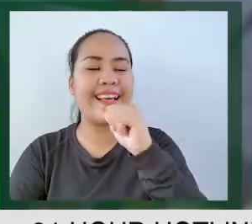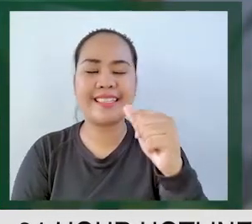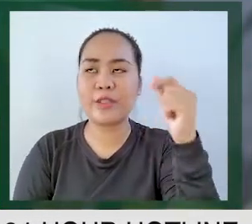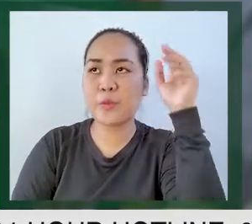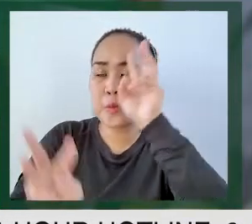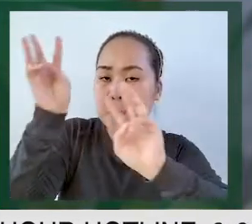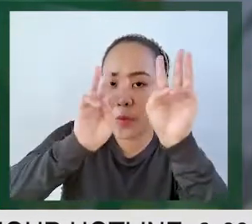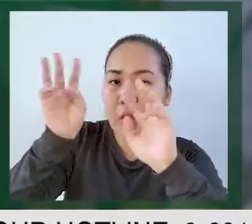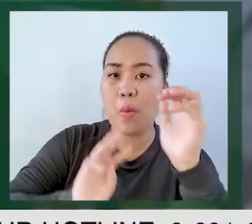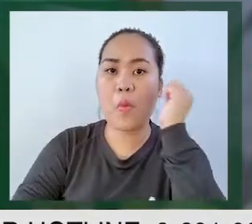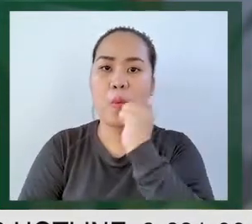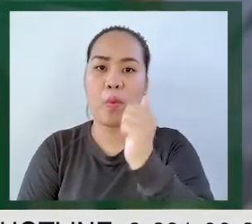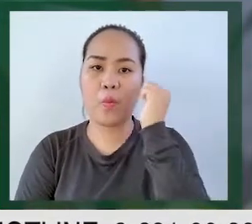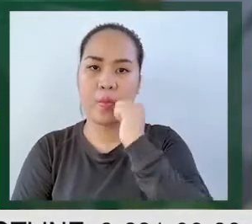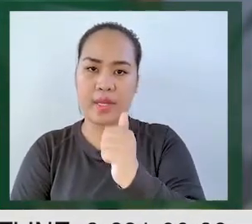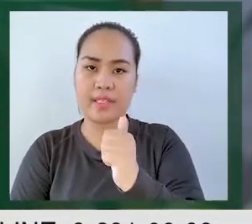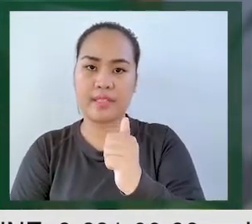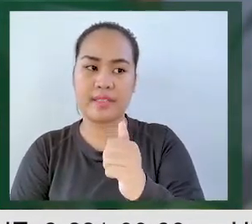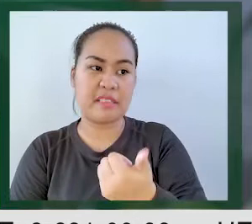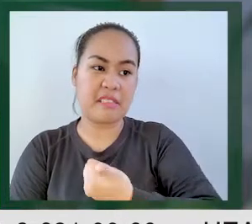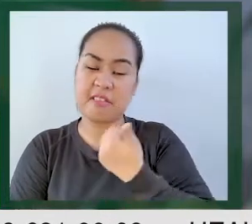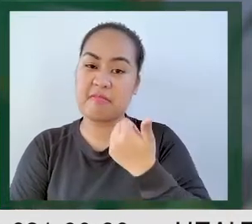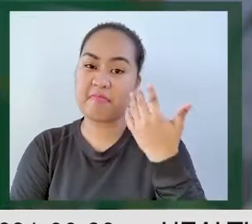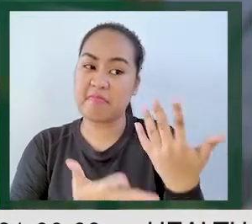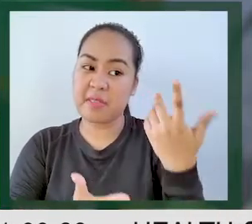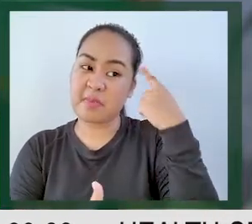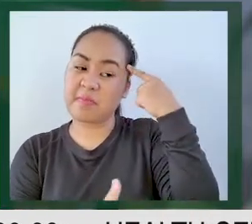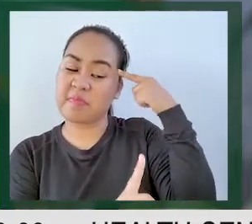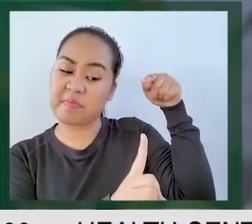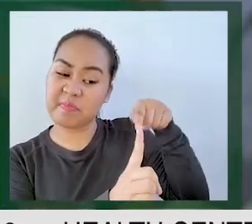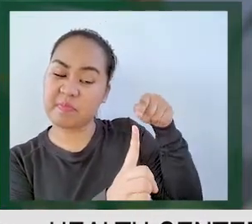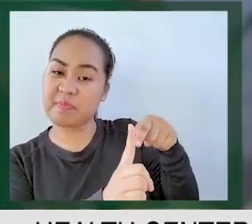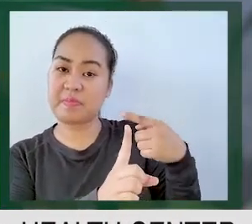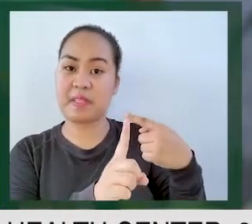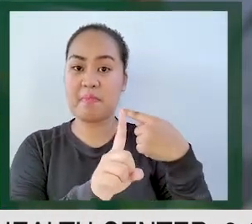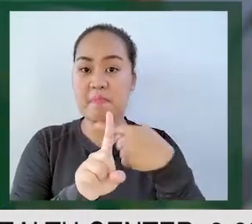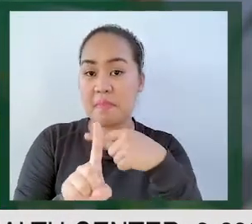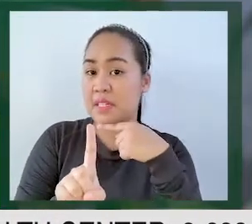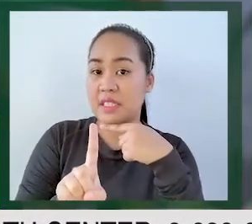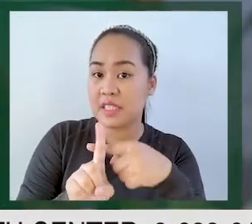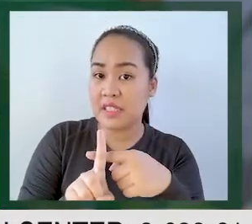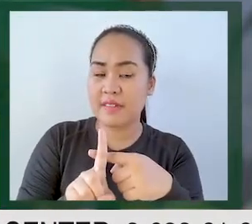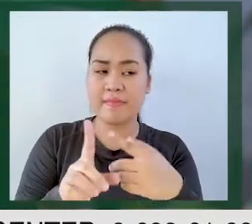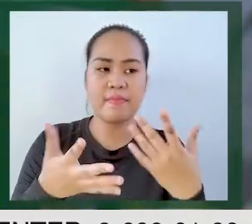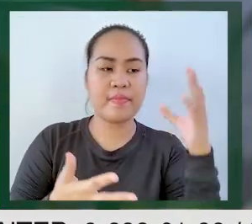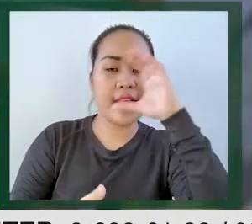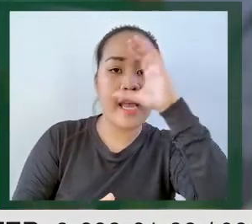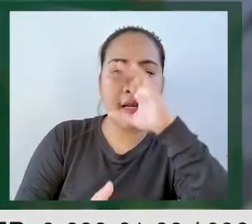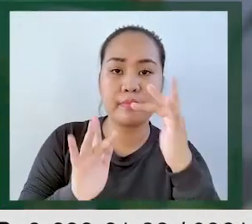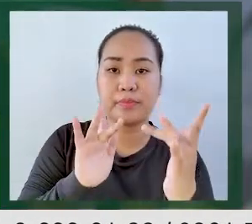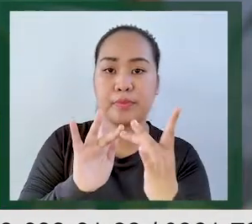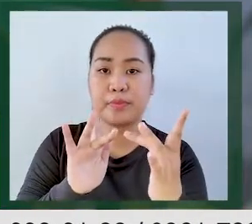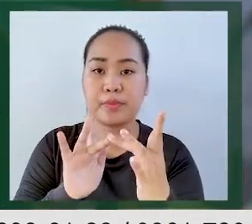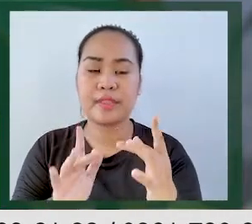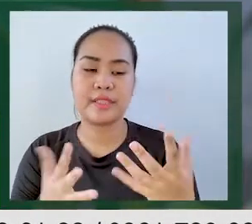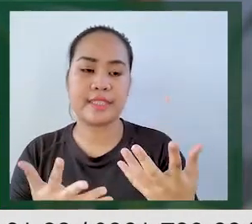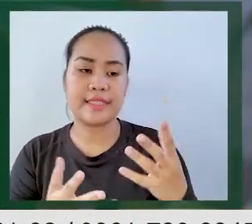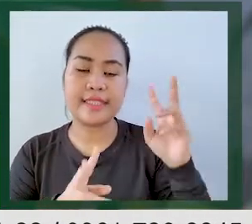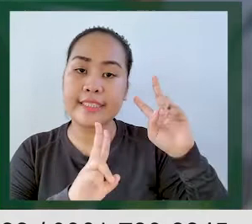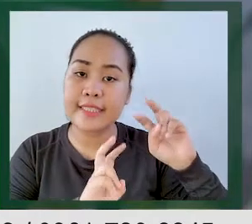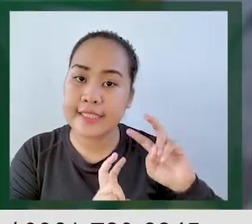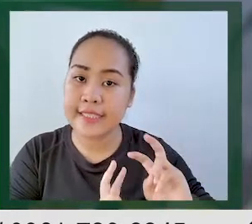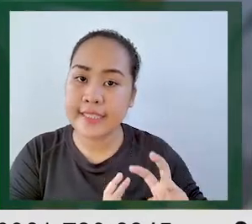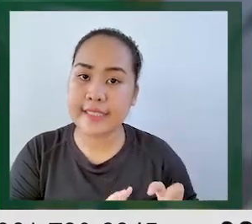nakausap nyo. Kung siya man ay positive, eventually, pagtawag sa inyo ng contact tracers at sabihin at tanungin kung anong